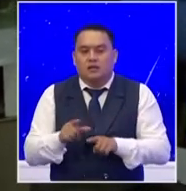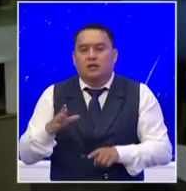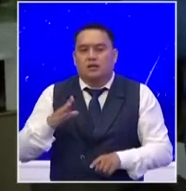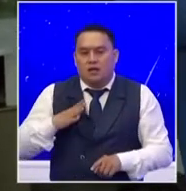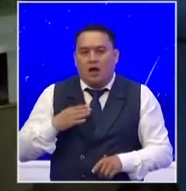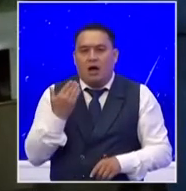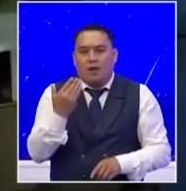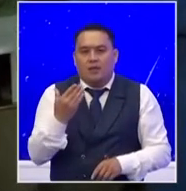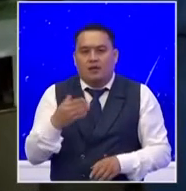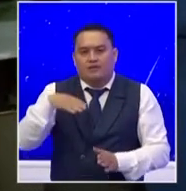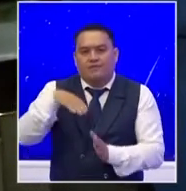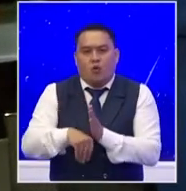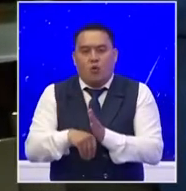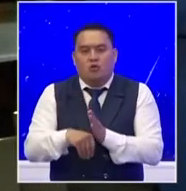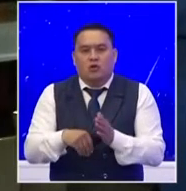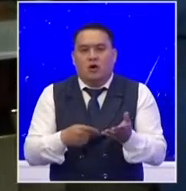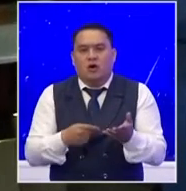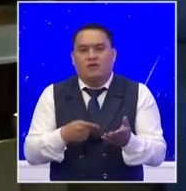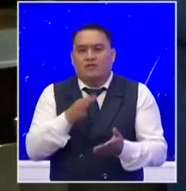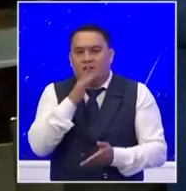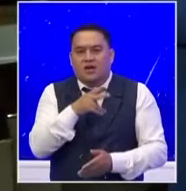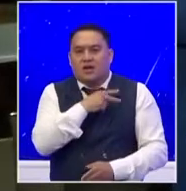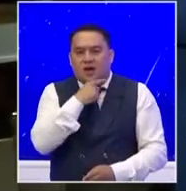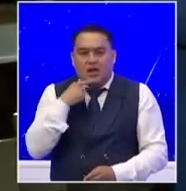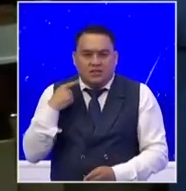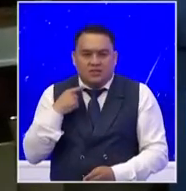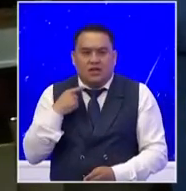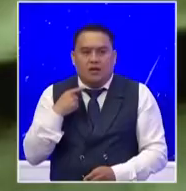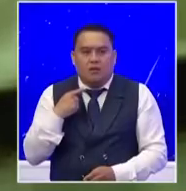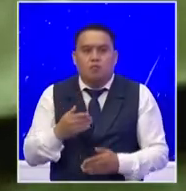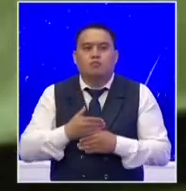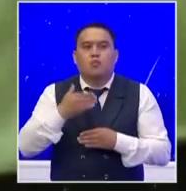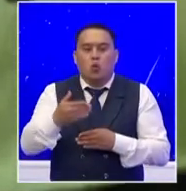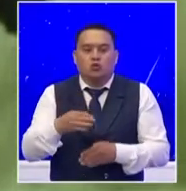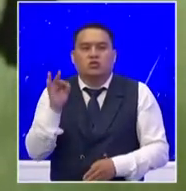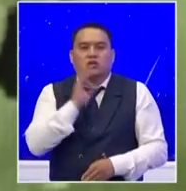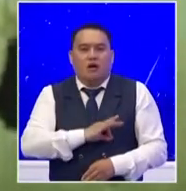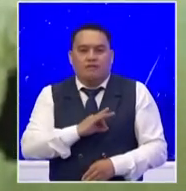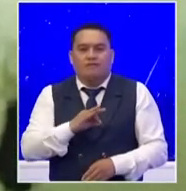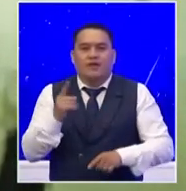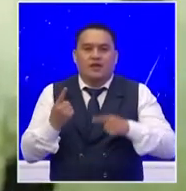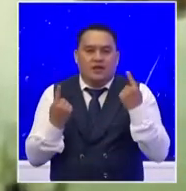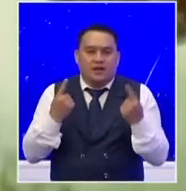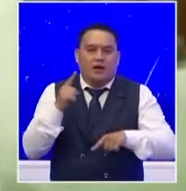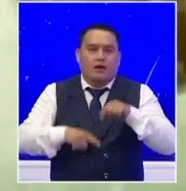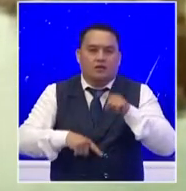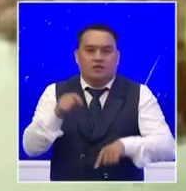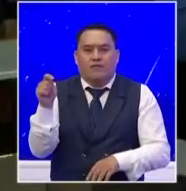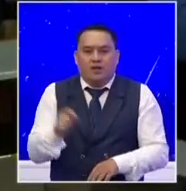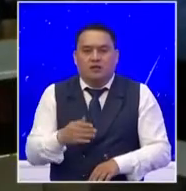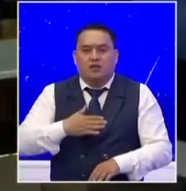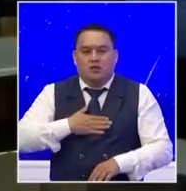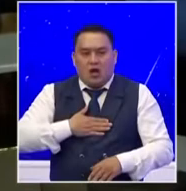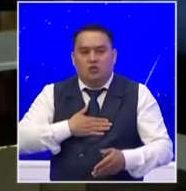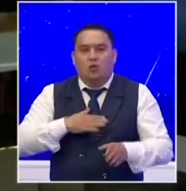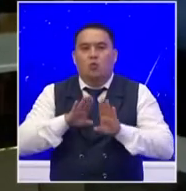Эта винтовка была введена в качестве оружия во времена Российской империи, но позже была использована во время Великой Отечественной войны. В нашем